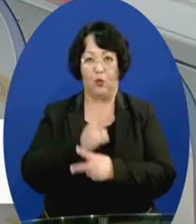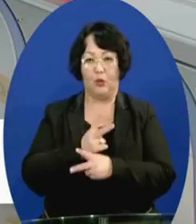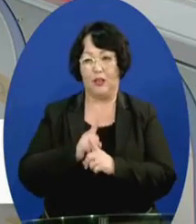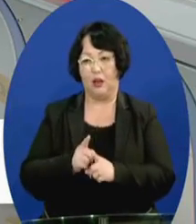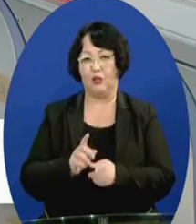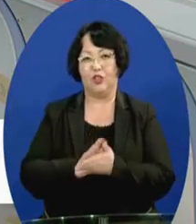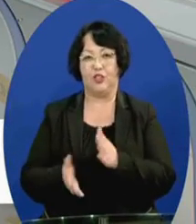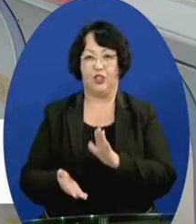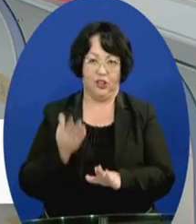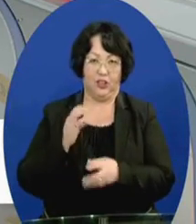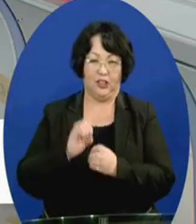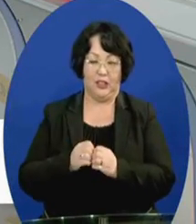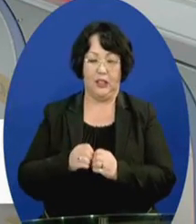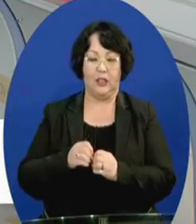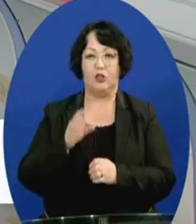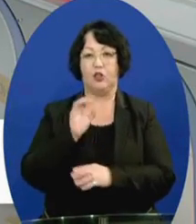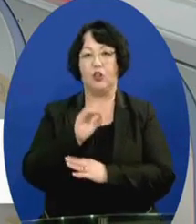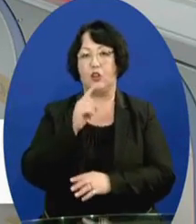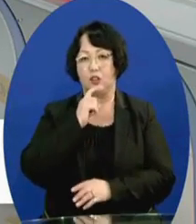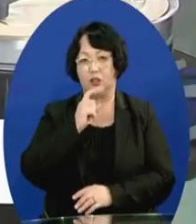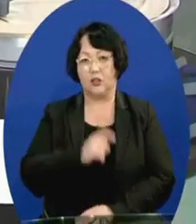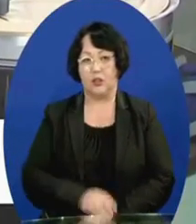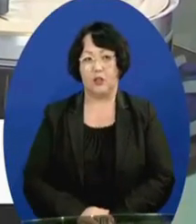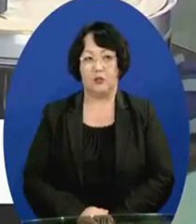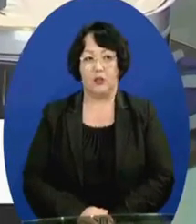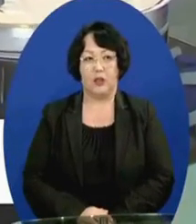шинжилгээд хэрэгтэй байгааг салбарын төлөөлөлд нь хэлж байгаа юм аа.